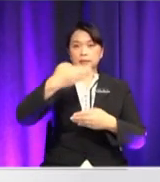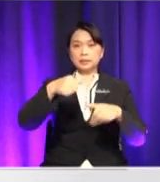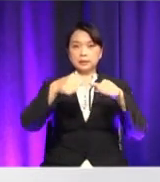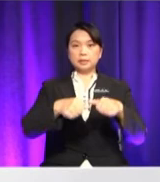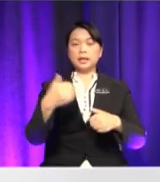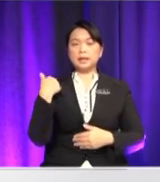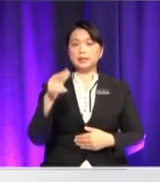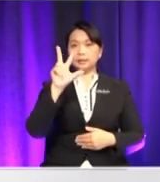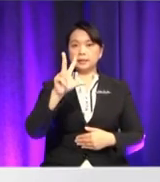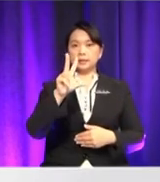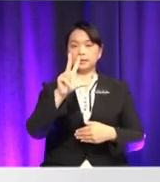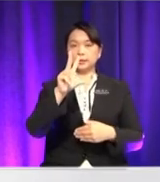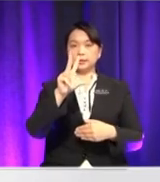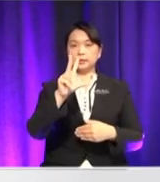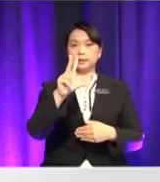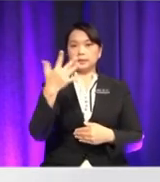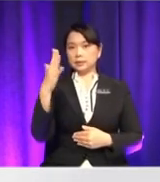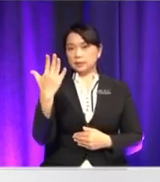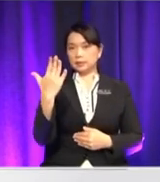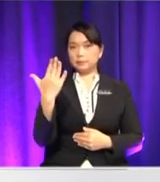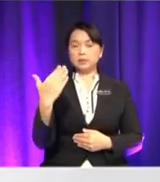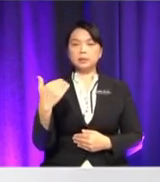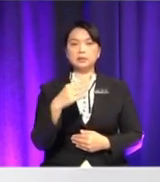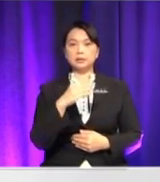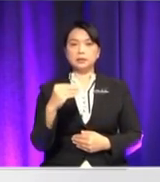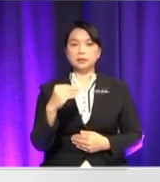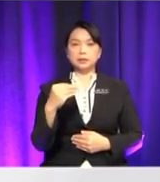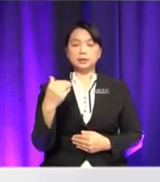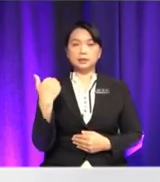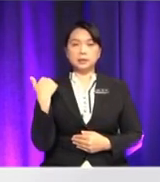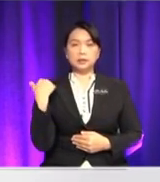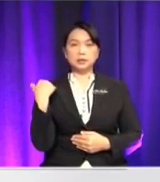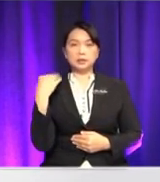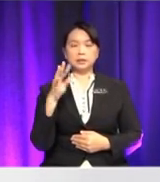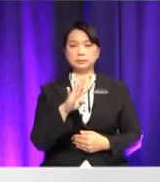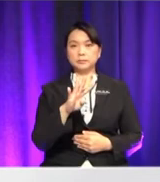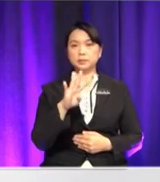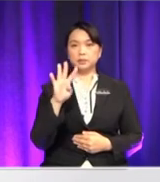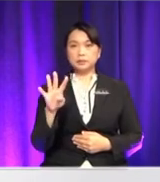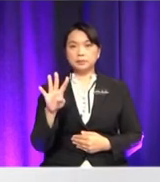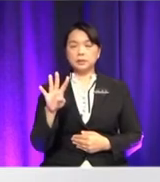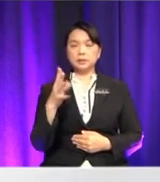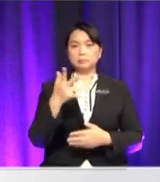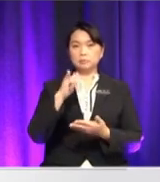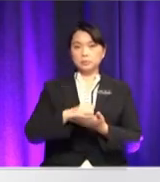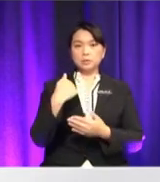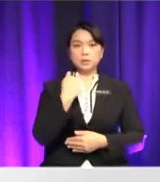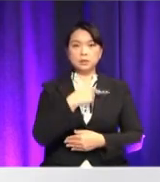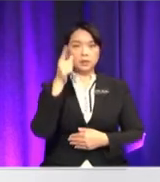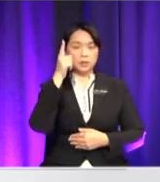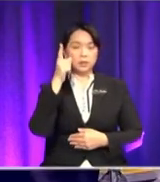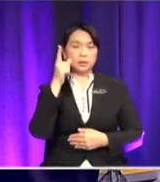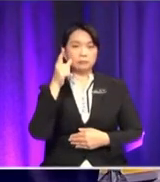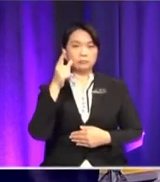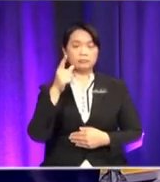cermin itu ada empat ada empat ada empat ke sebenarnya Fandom bercermin ini boleh